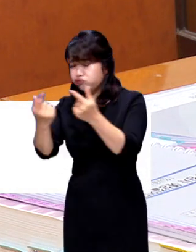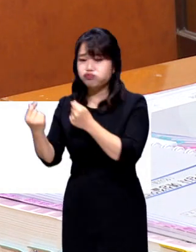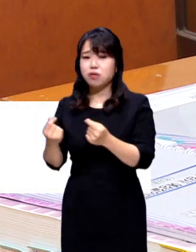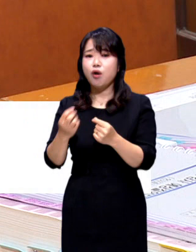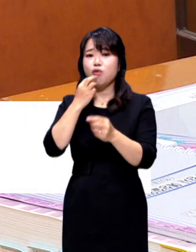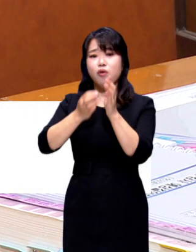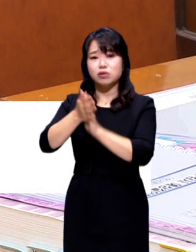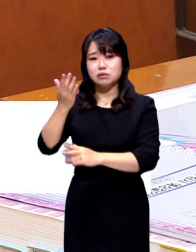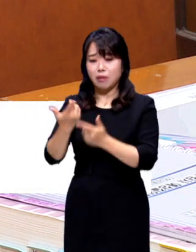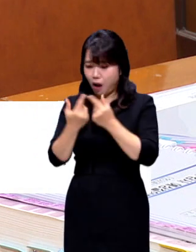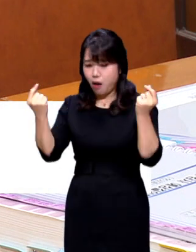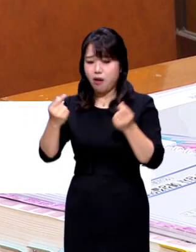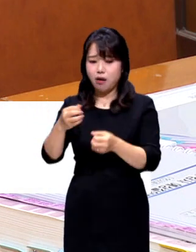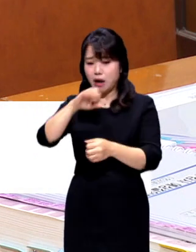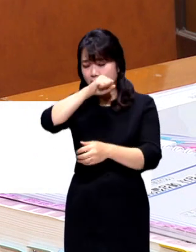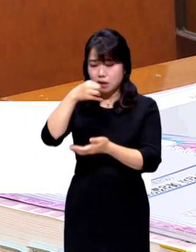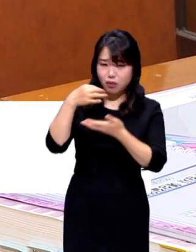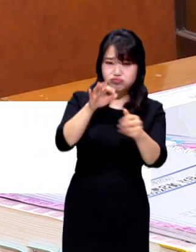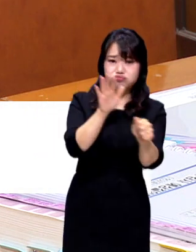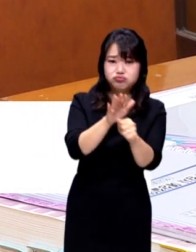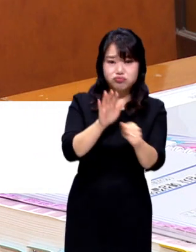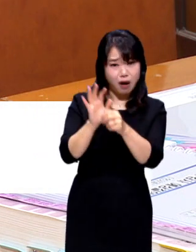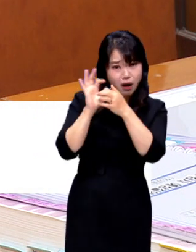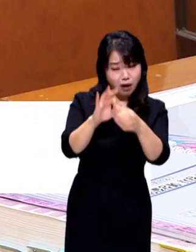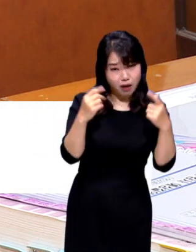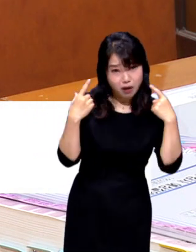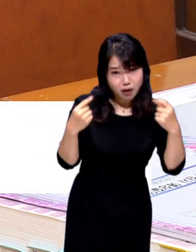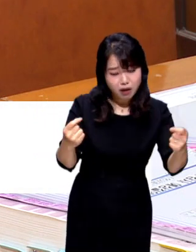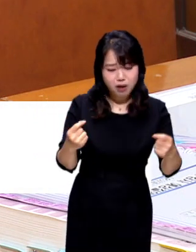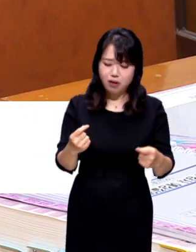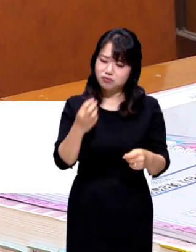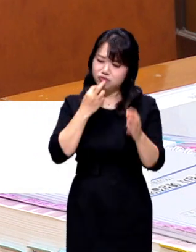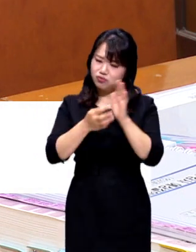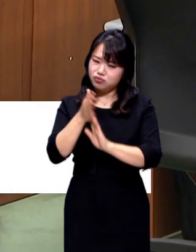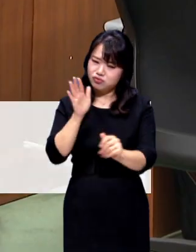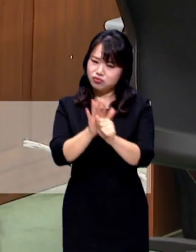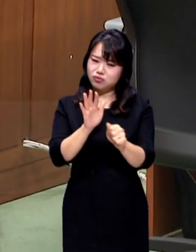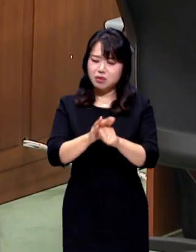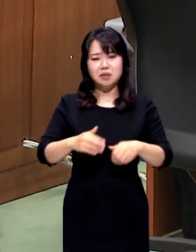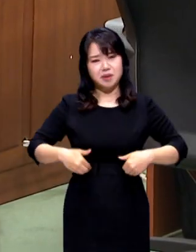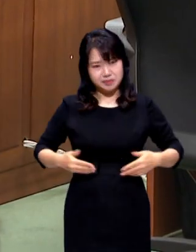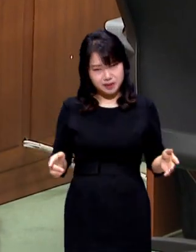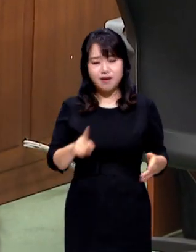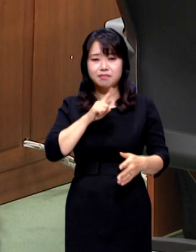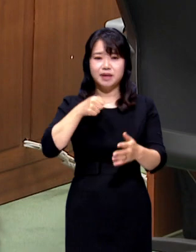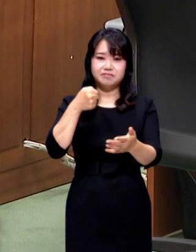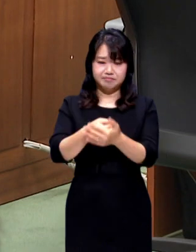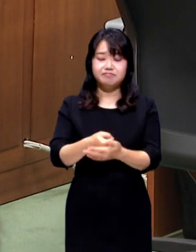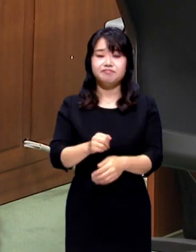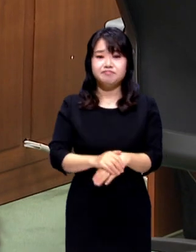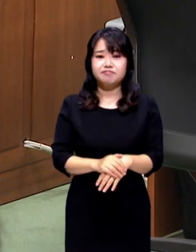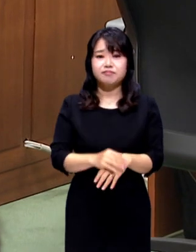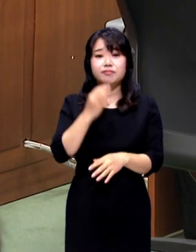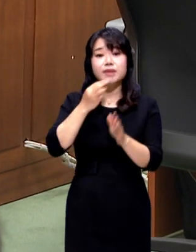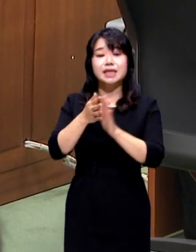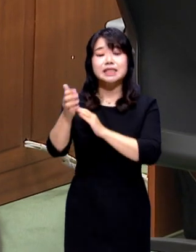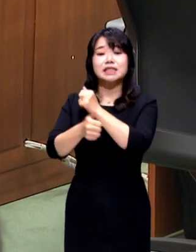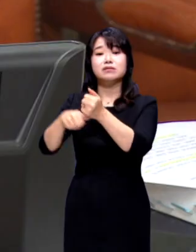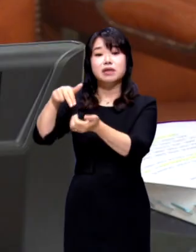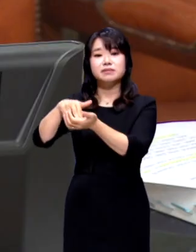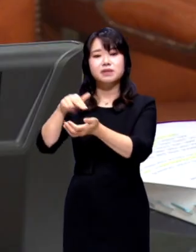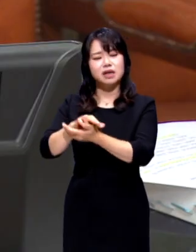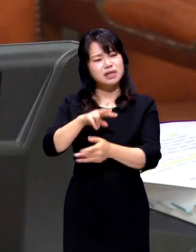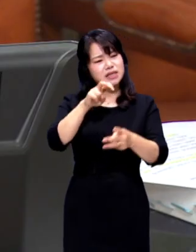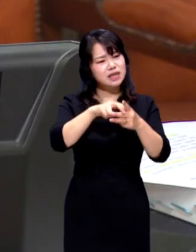지원이 되어 왔고 이제는 더 이상 시에서 지원을 하면 안 된다. 서울시 의회에서도 센터 운영